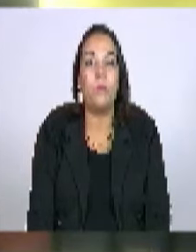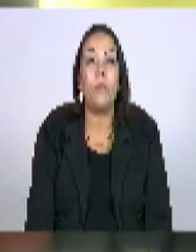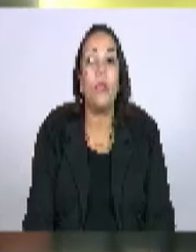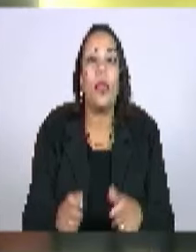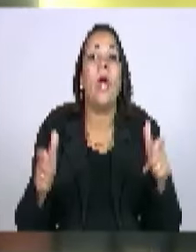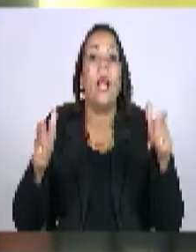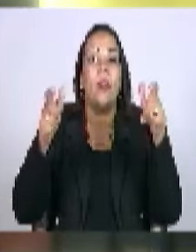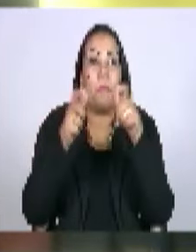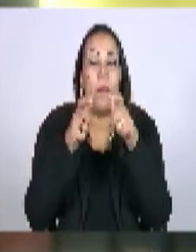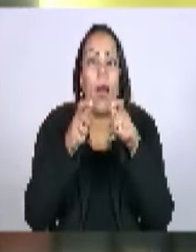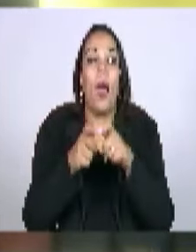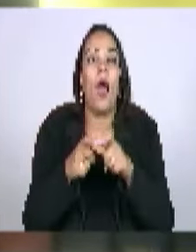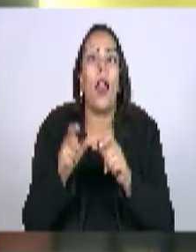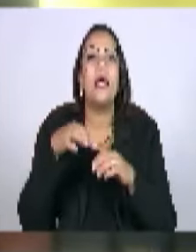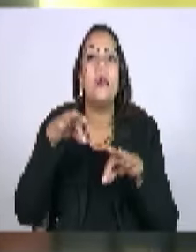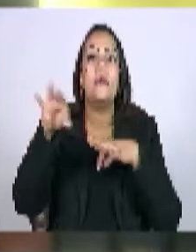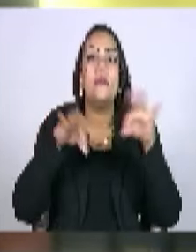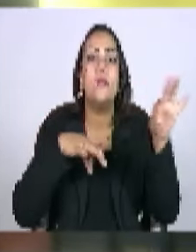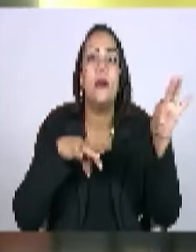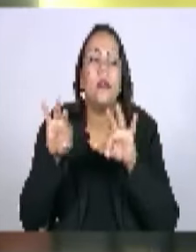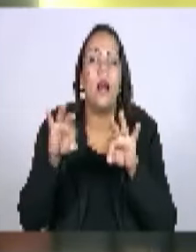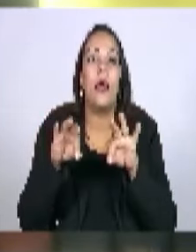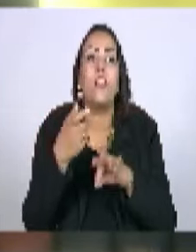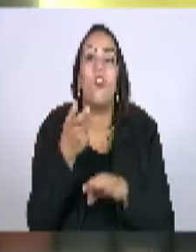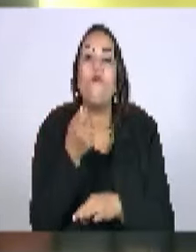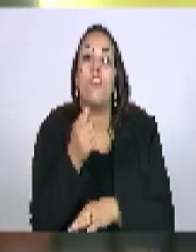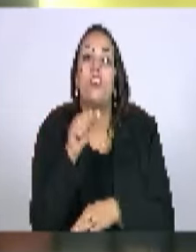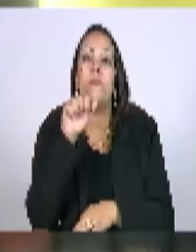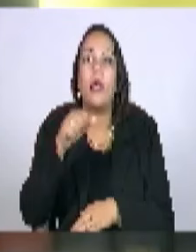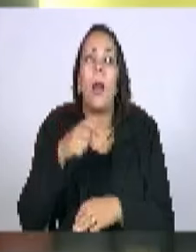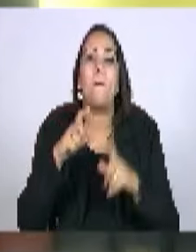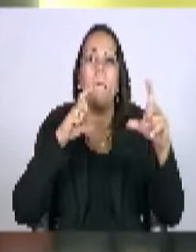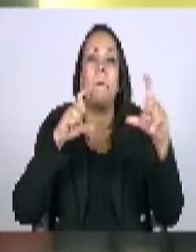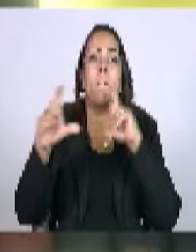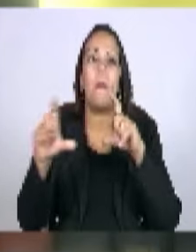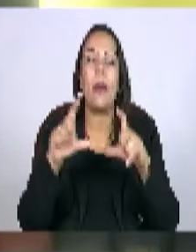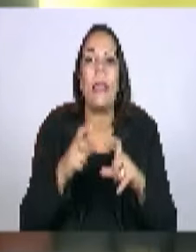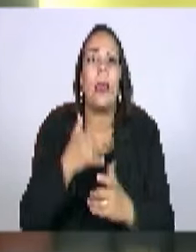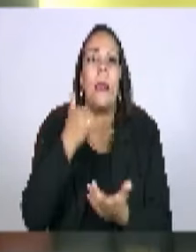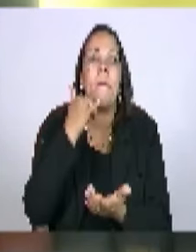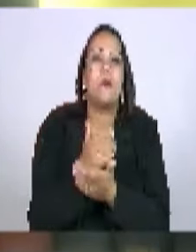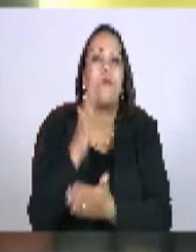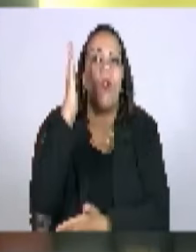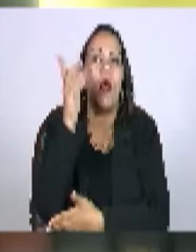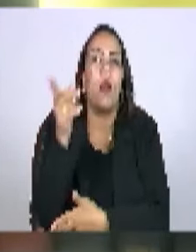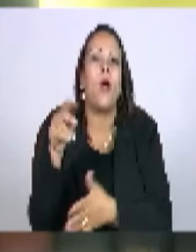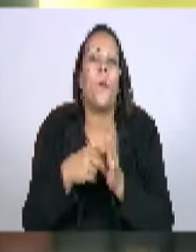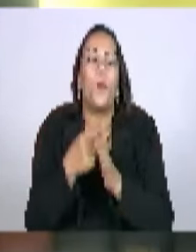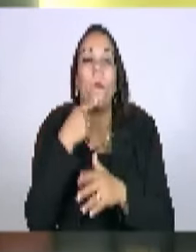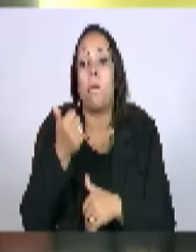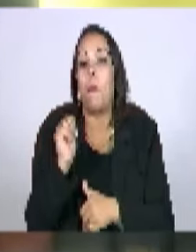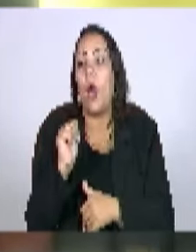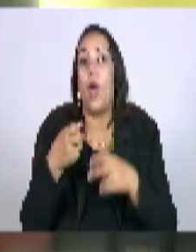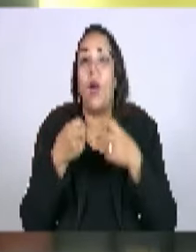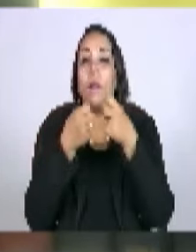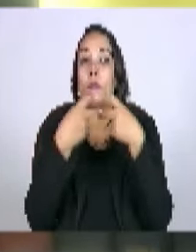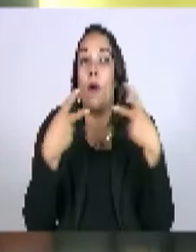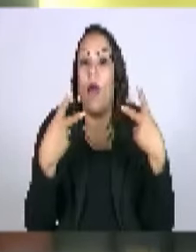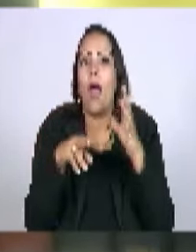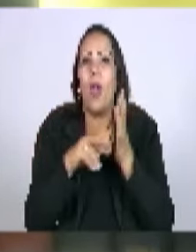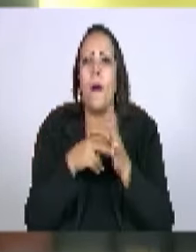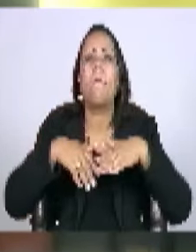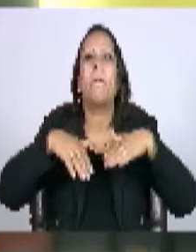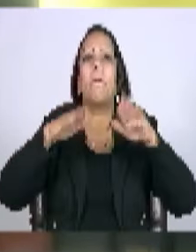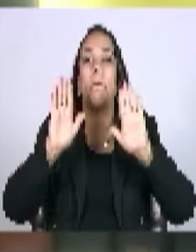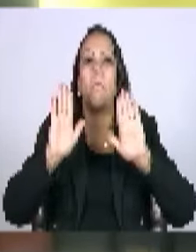اجتماع لجنه السياسات النقديه بالبنك المركزي امس انتهى الى الابقاء على